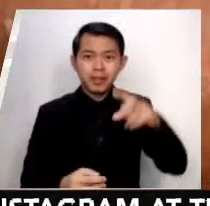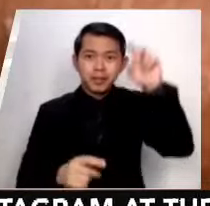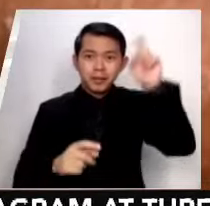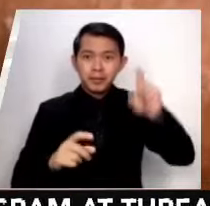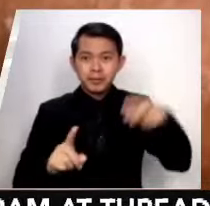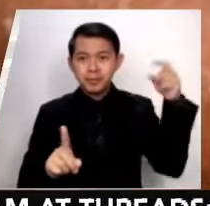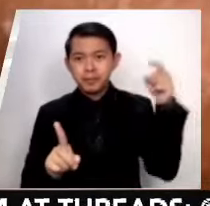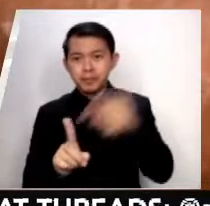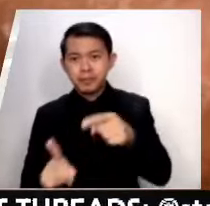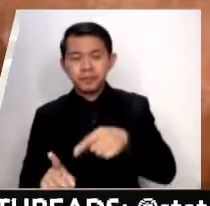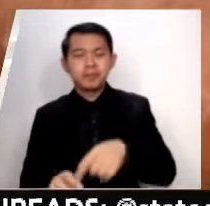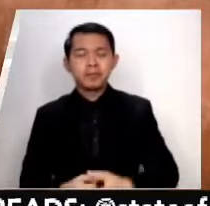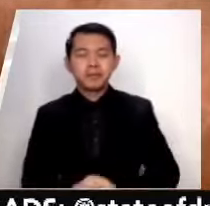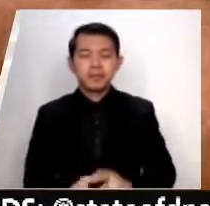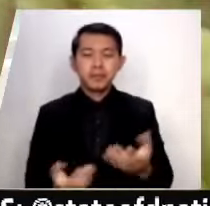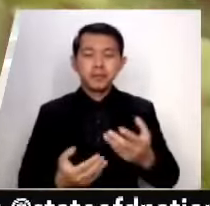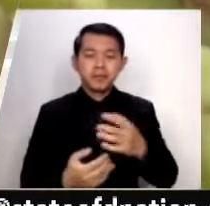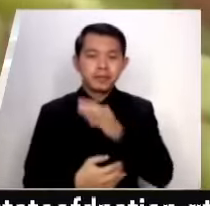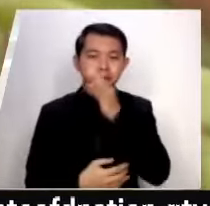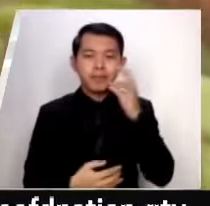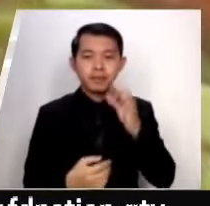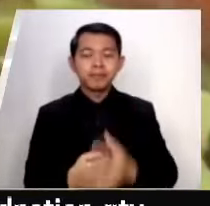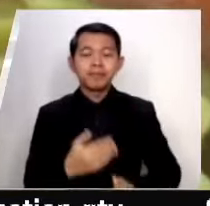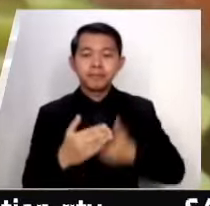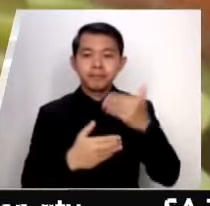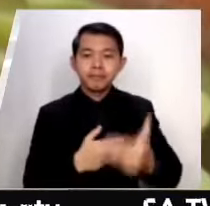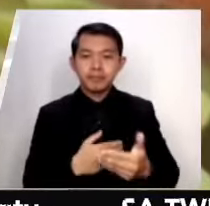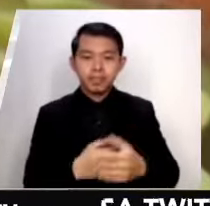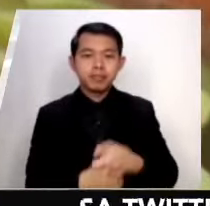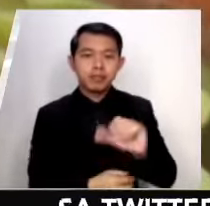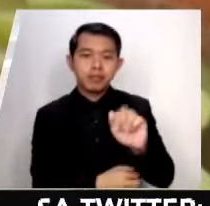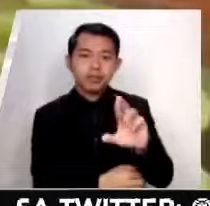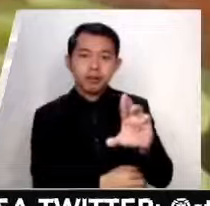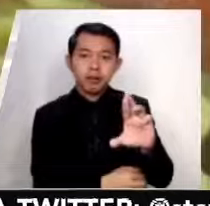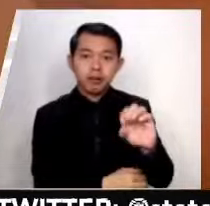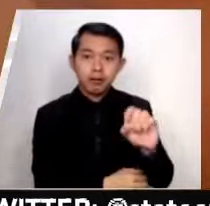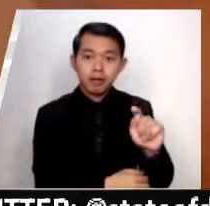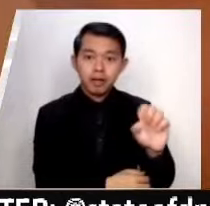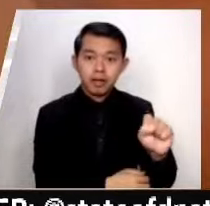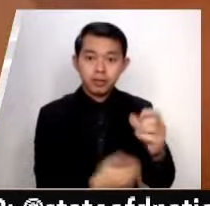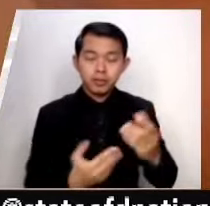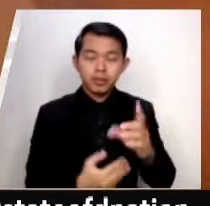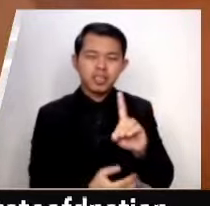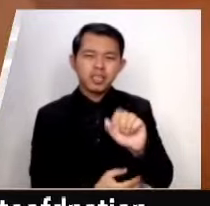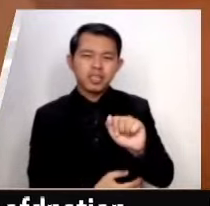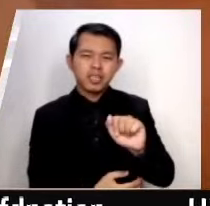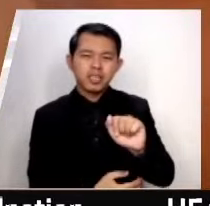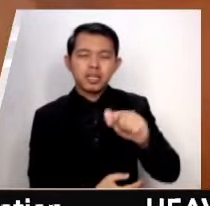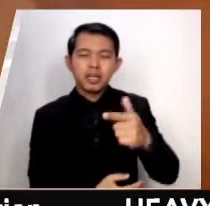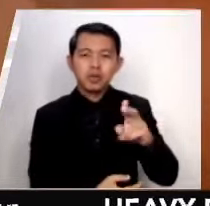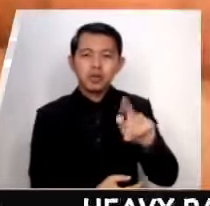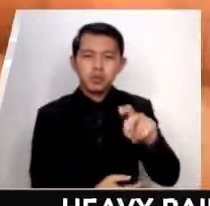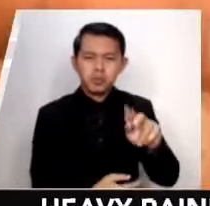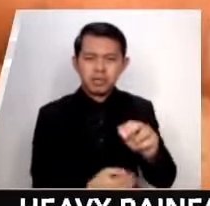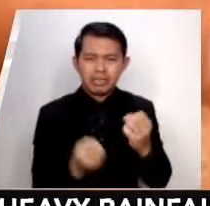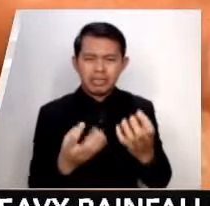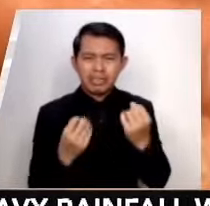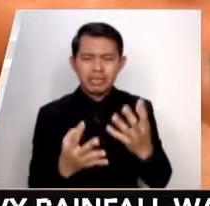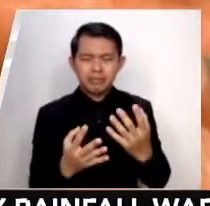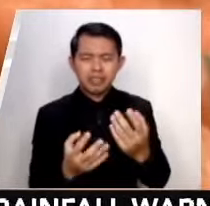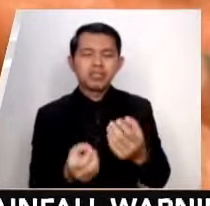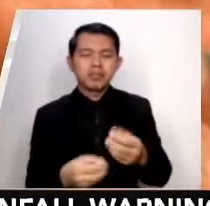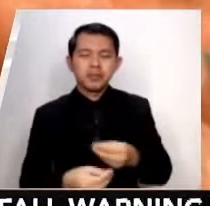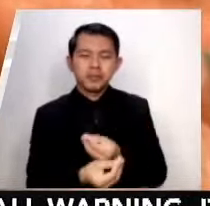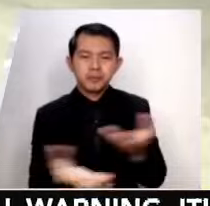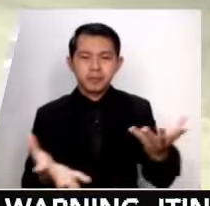Ilang panindang karot sa Tagupan City, ipinamimigay na lang dahil sa dami ng supply. John Consulta, nagbabalita